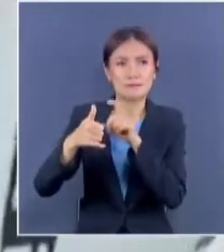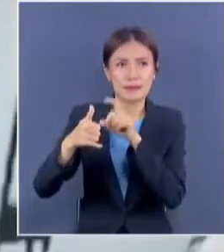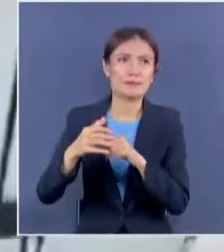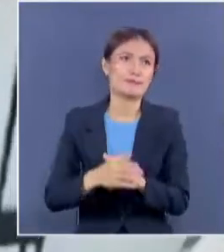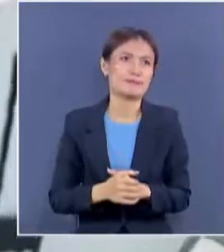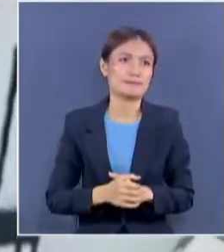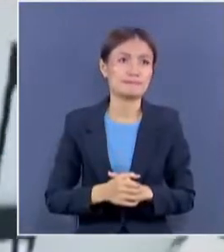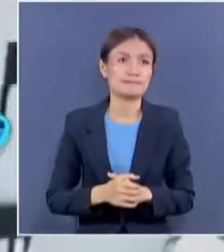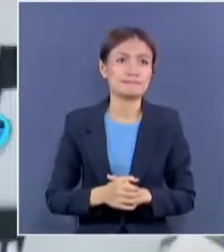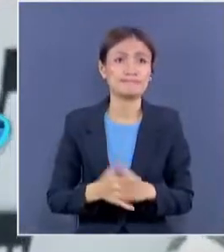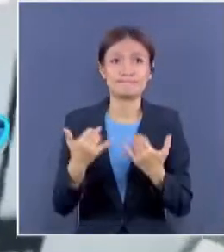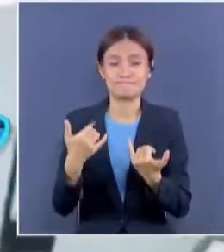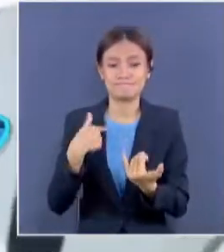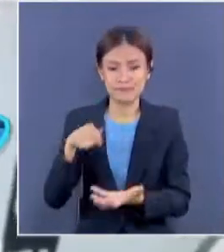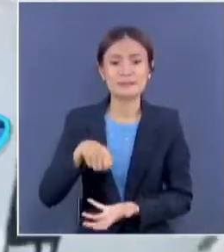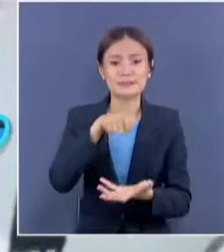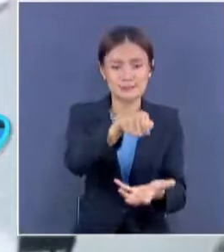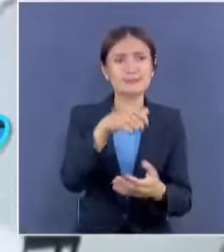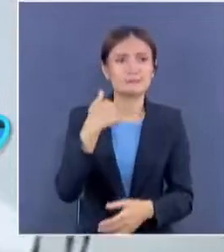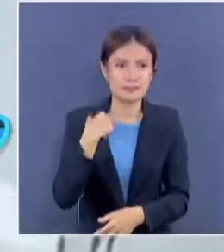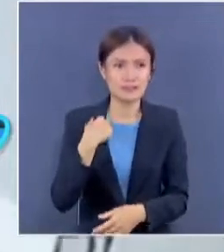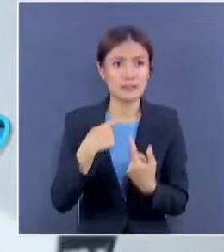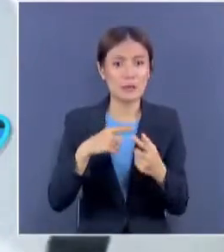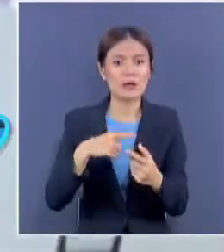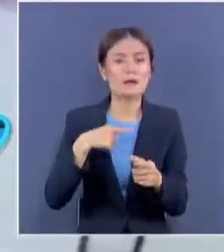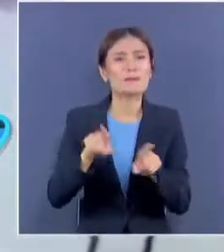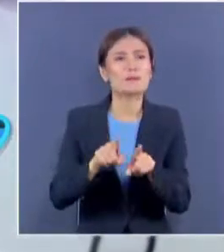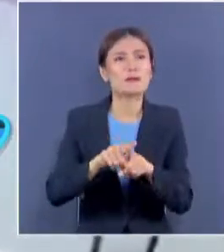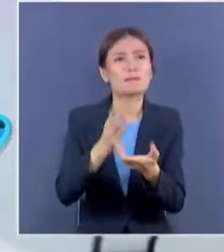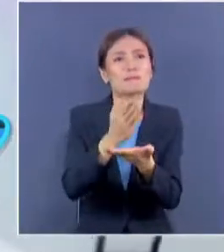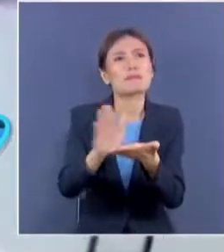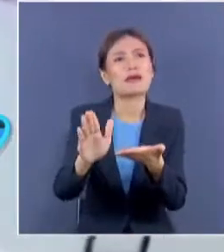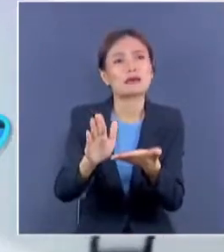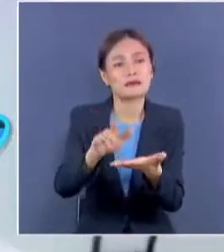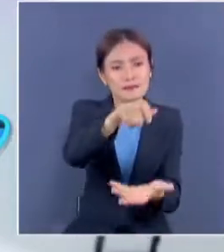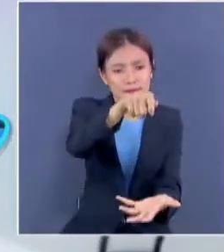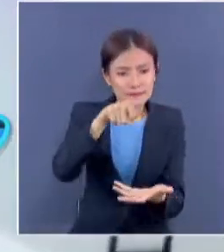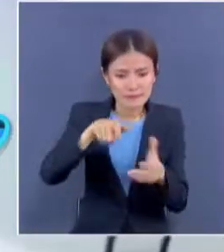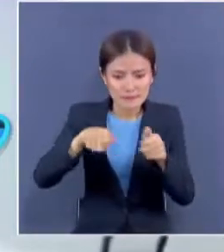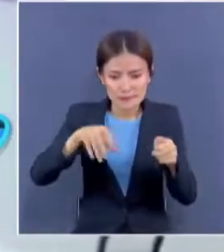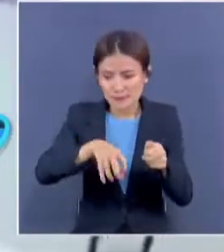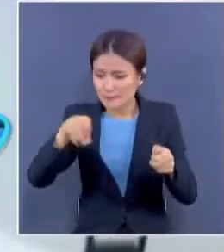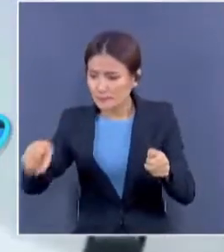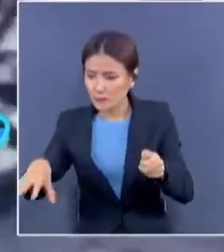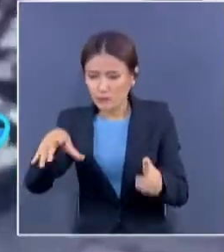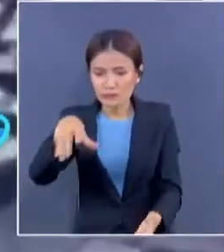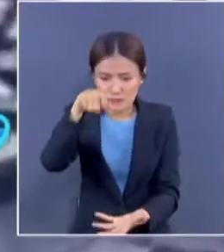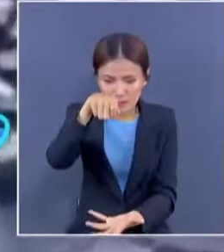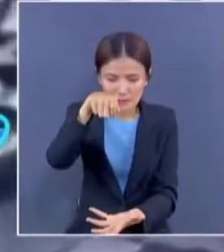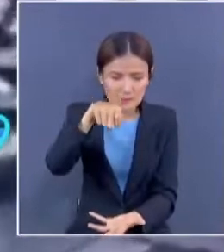เอามาคืนนะแต่ไม่ได้ทั้งหมดนะ อ า จจะมีบางส่วนแล้วอ าจจะมีแบ่งไปทานเนาะแล้วก็ส่วนที่เหลือเนี่ยเอามา